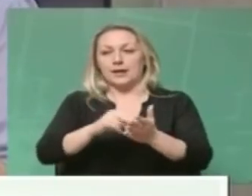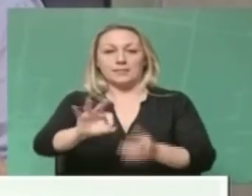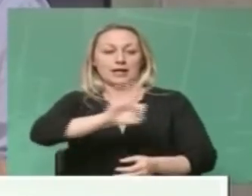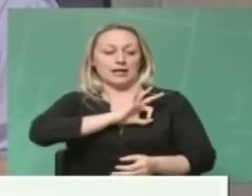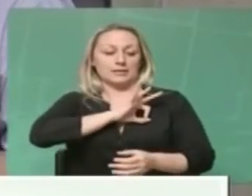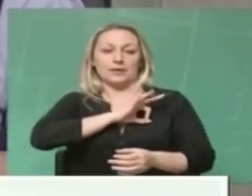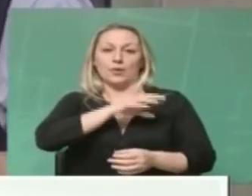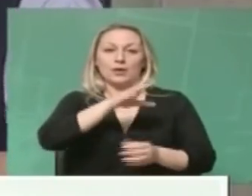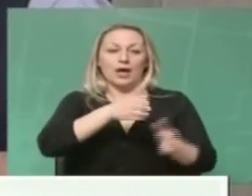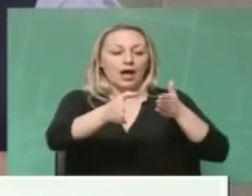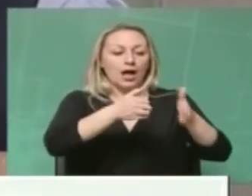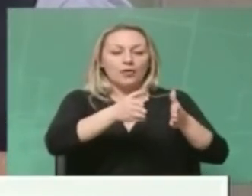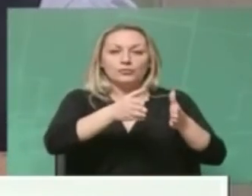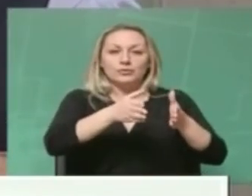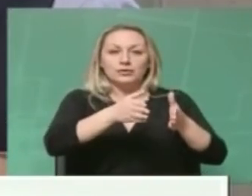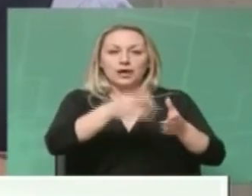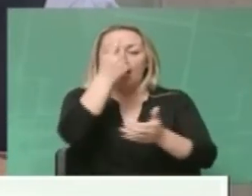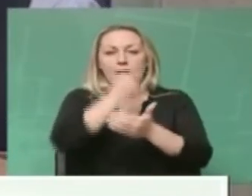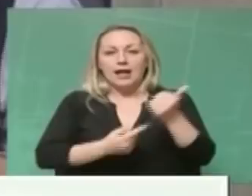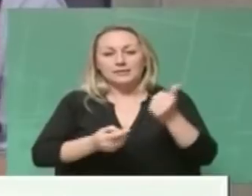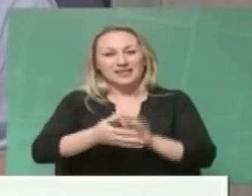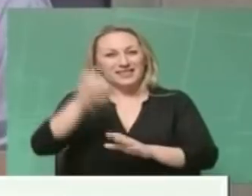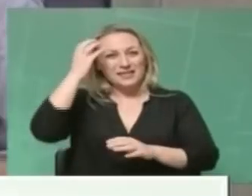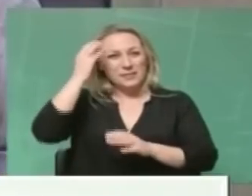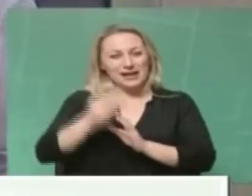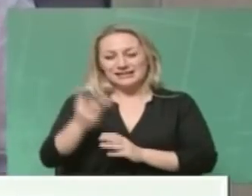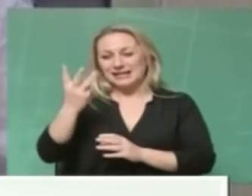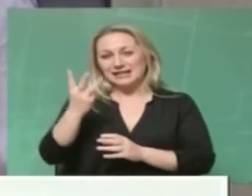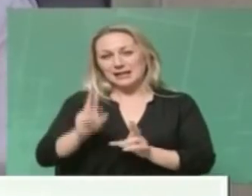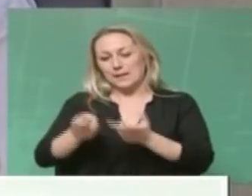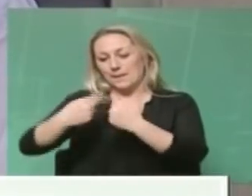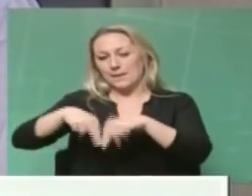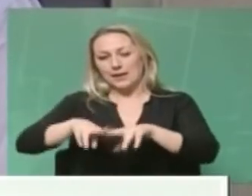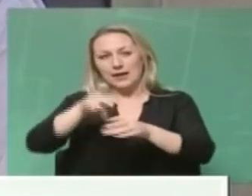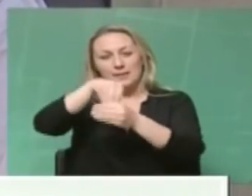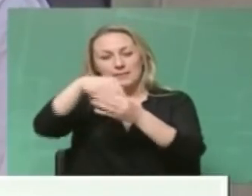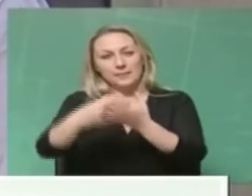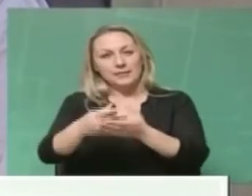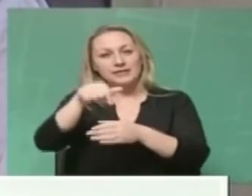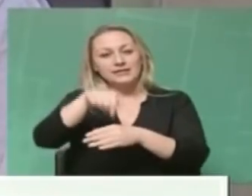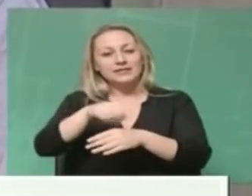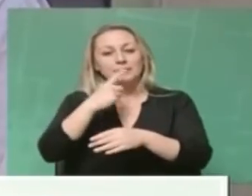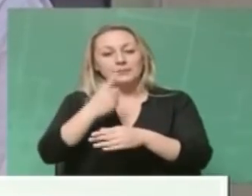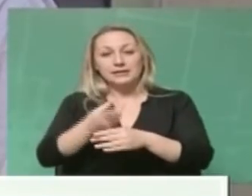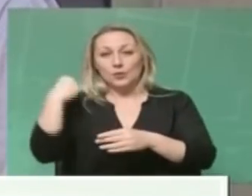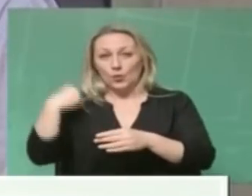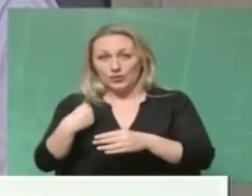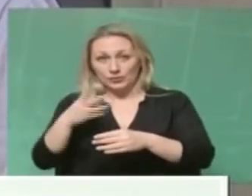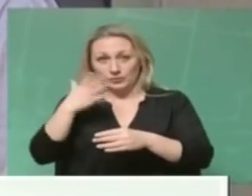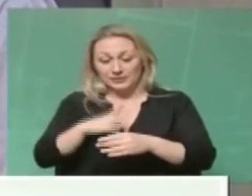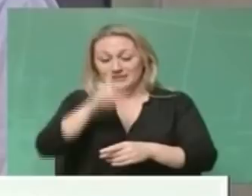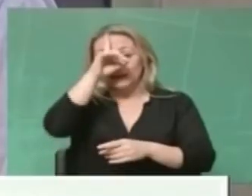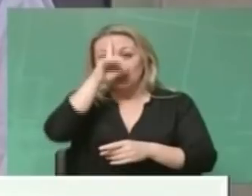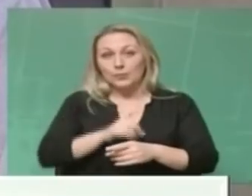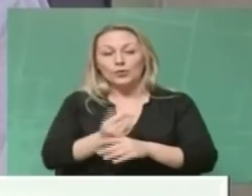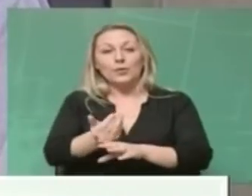Εφόσον θυμάμαι καλά, και θα το θυμάστε κι εσείς, στην τριμερή η οποία είχε γίνει για το εάν θα ακολουθήσει ο Δήμος ή όχι την προσχολική